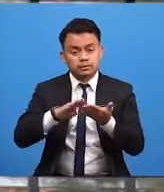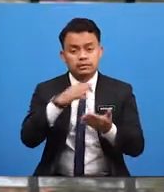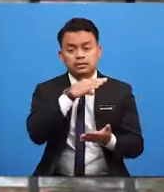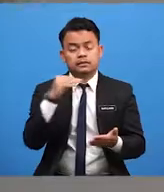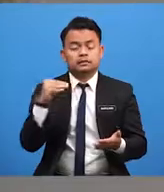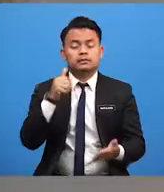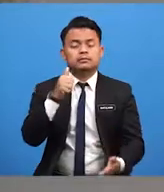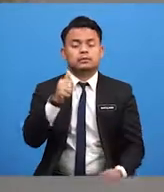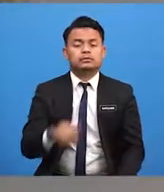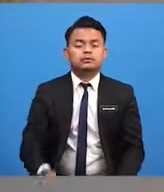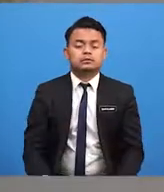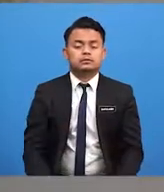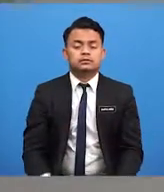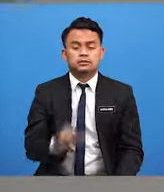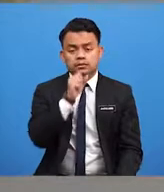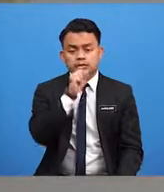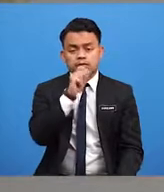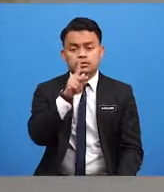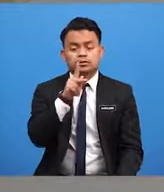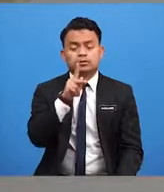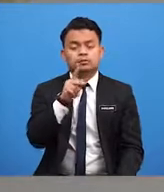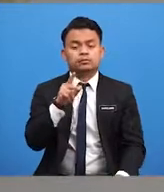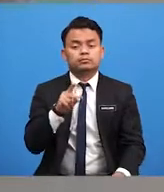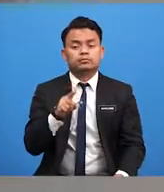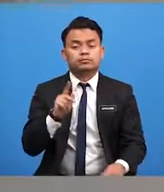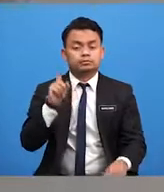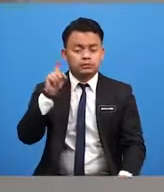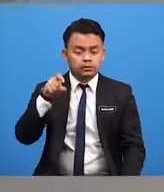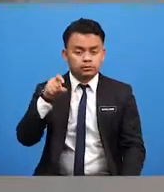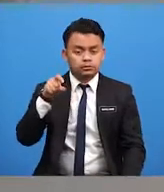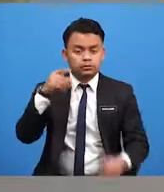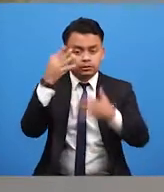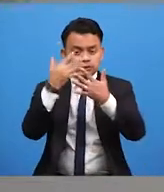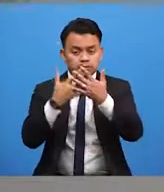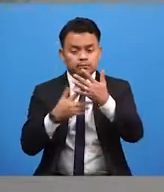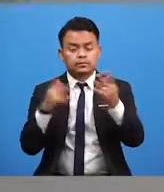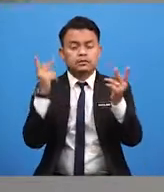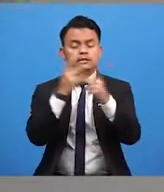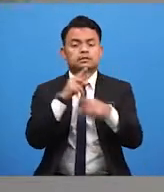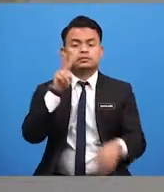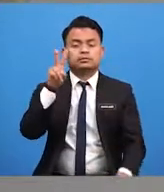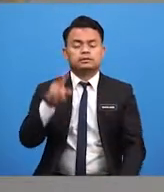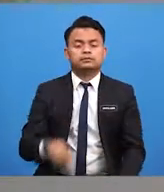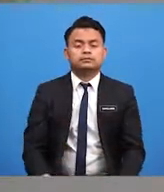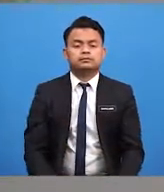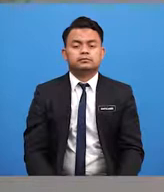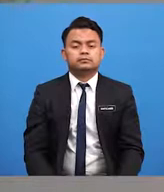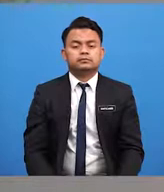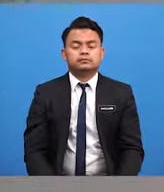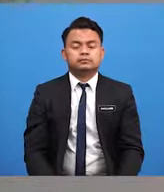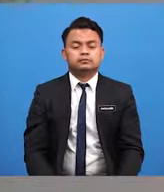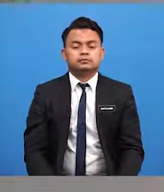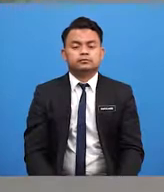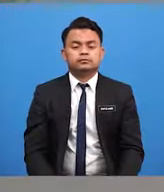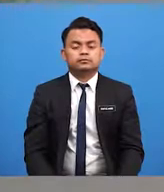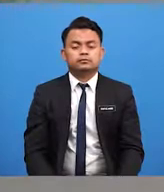berkualiti, stok perlu ditapis kali kedua dengan menggunakan kain maslin.